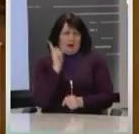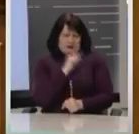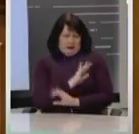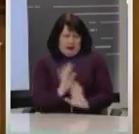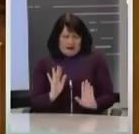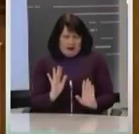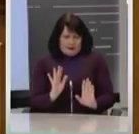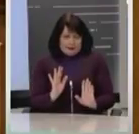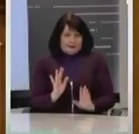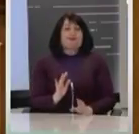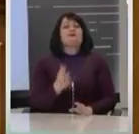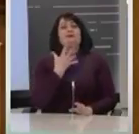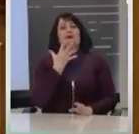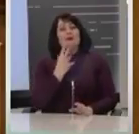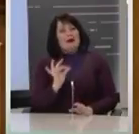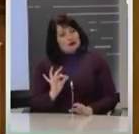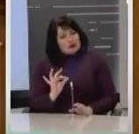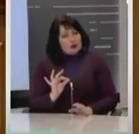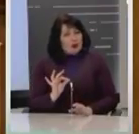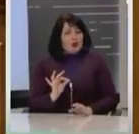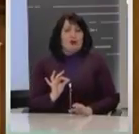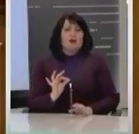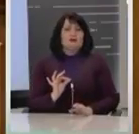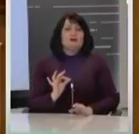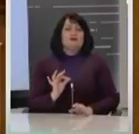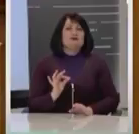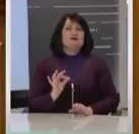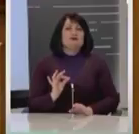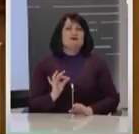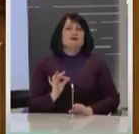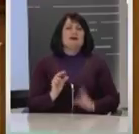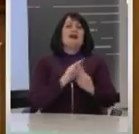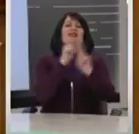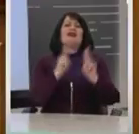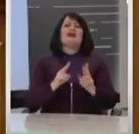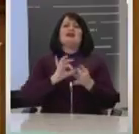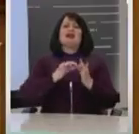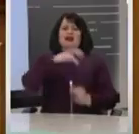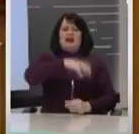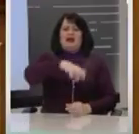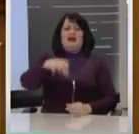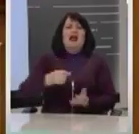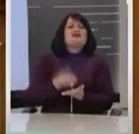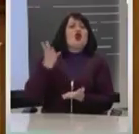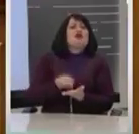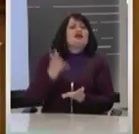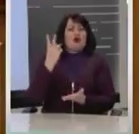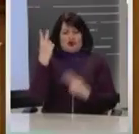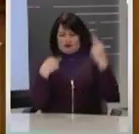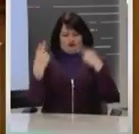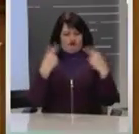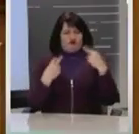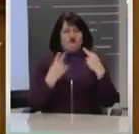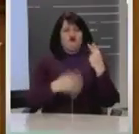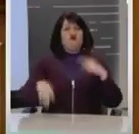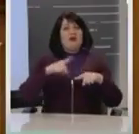Και είναι γι' αυτόν ακριβώς το λόγο που οι διεθνείς οίκοι αξιολόγησης αναβαθμίζουν διαρκώς τις